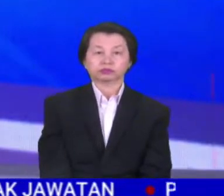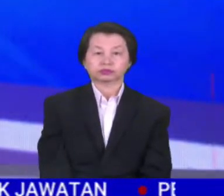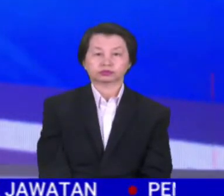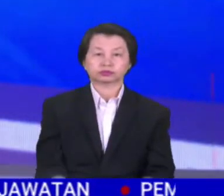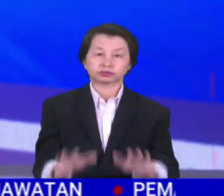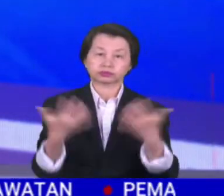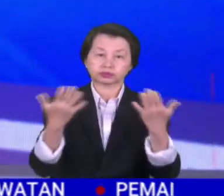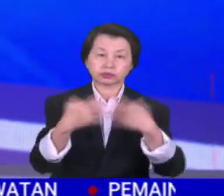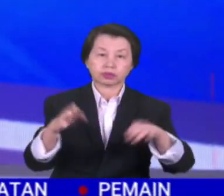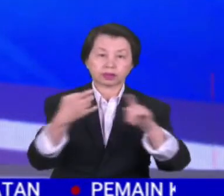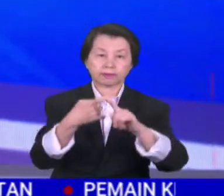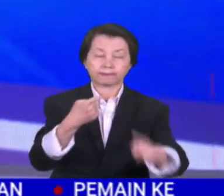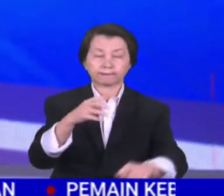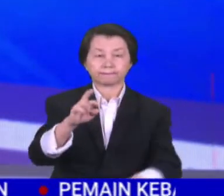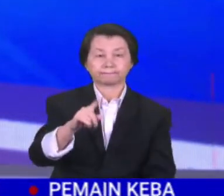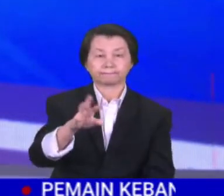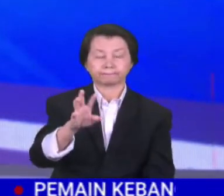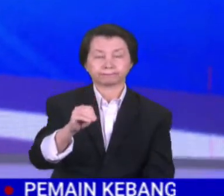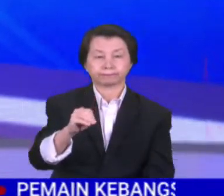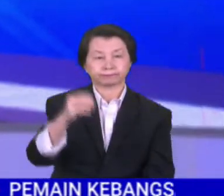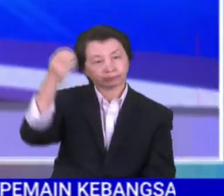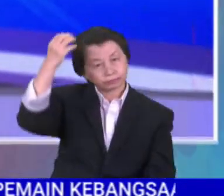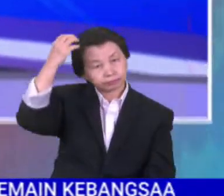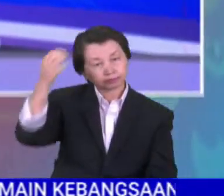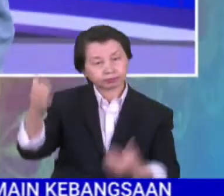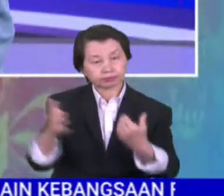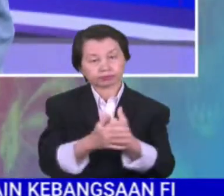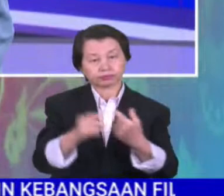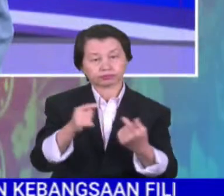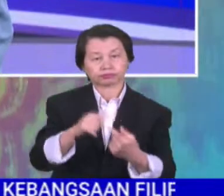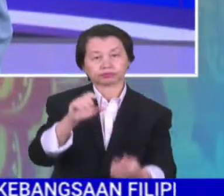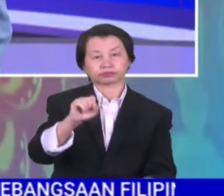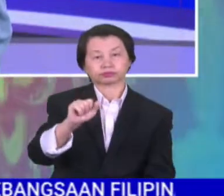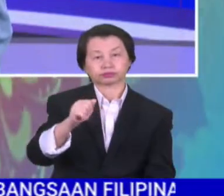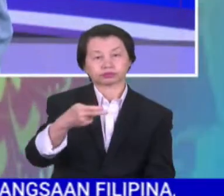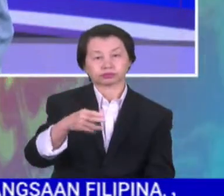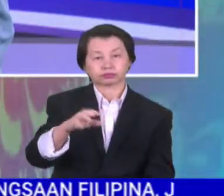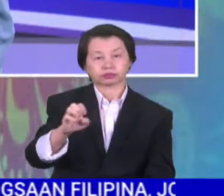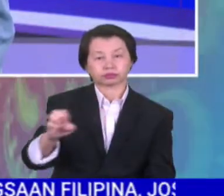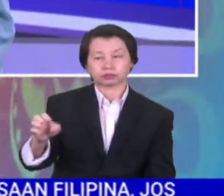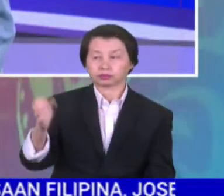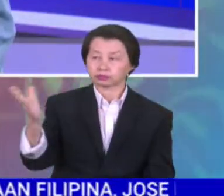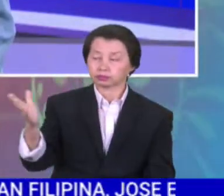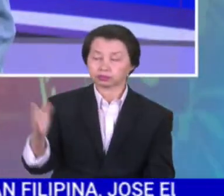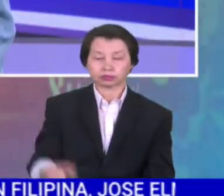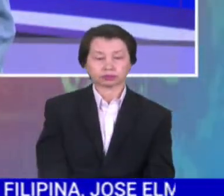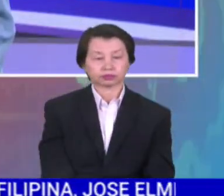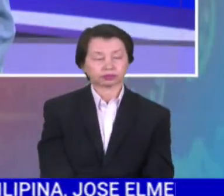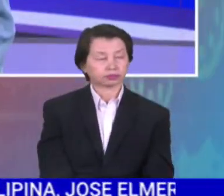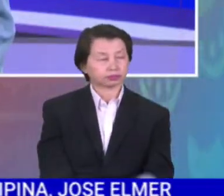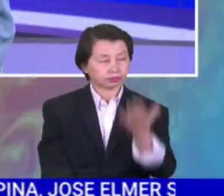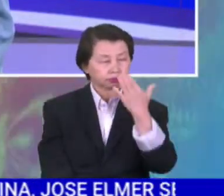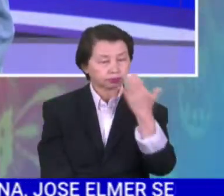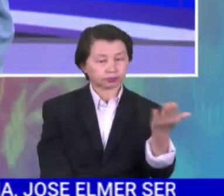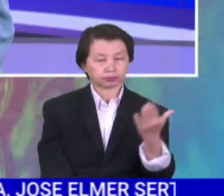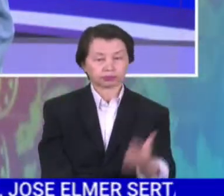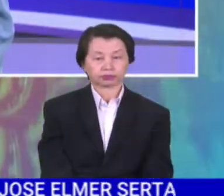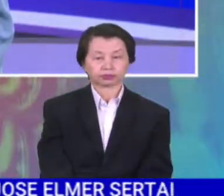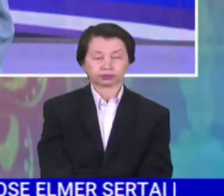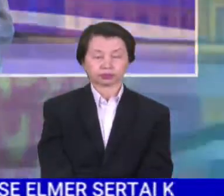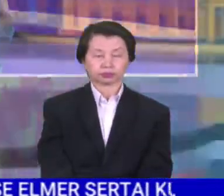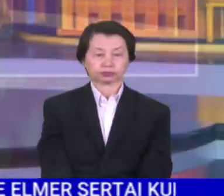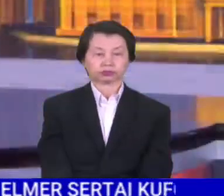Sekian saja berita dari RTM Selangor. Kembali kepada Sahih di Angkasa Puri. Terima kasih, Sam.